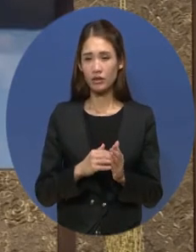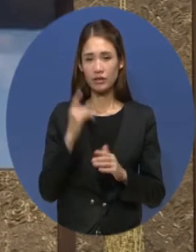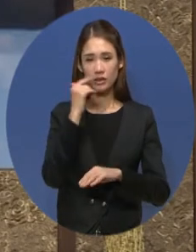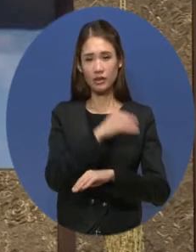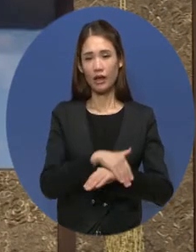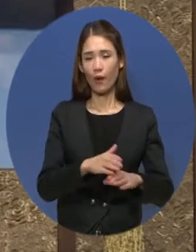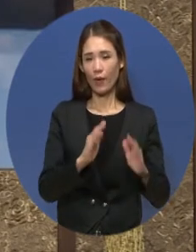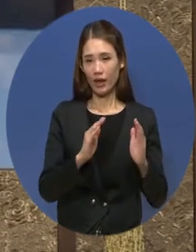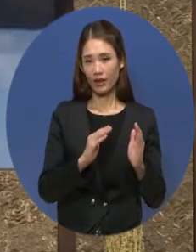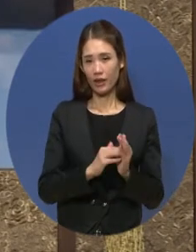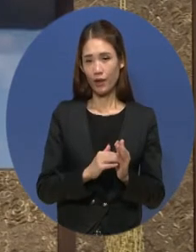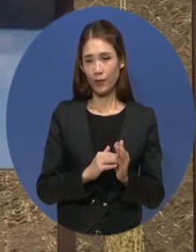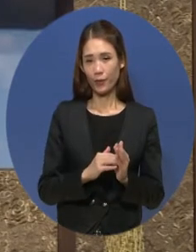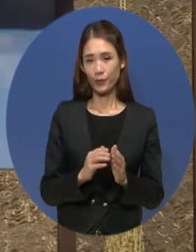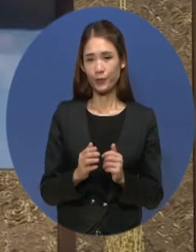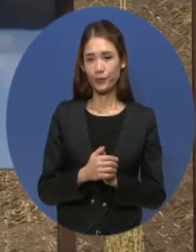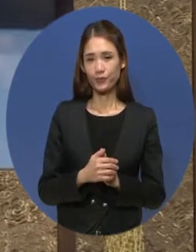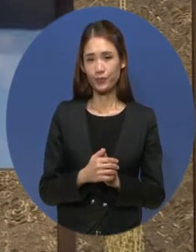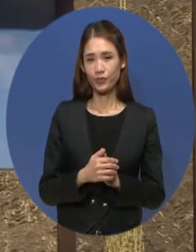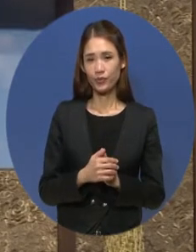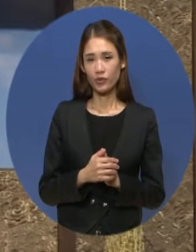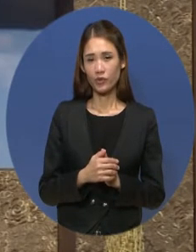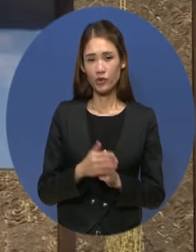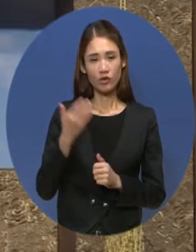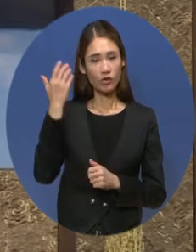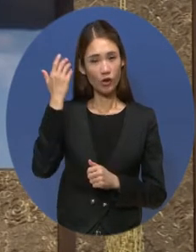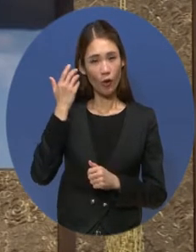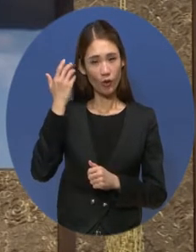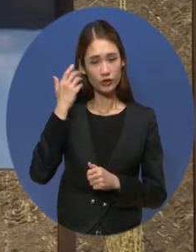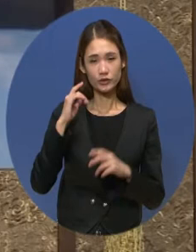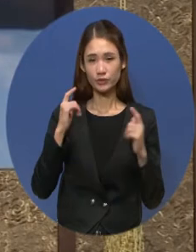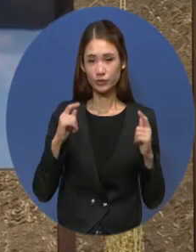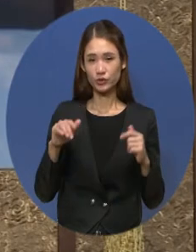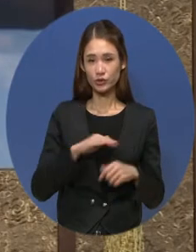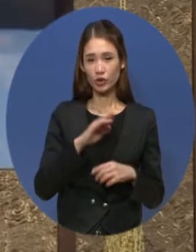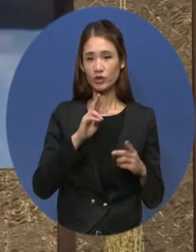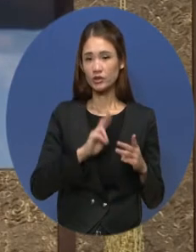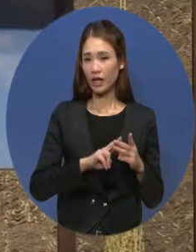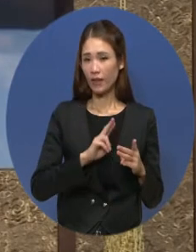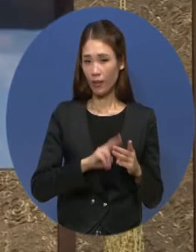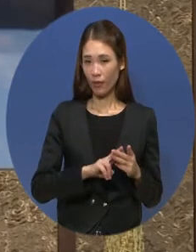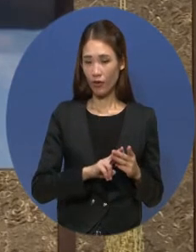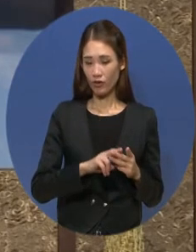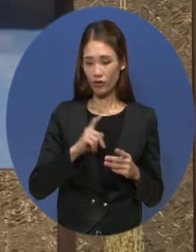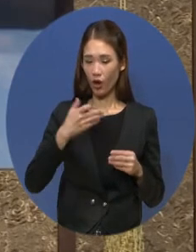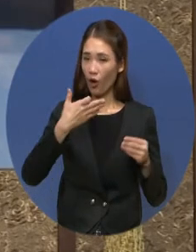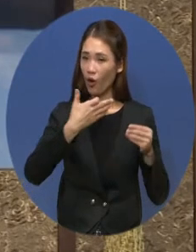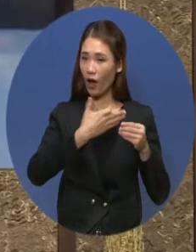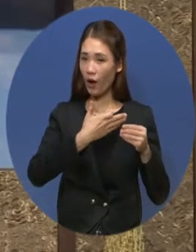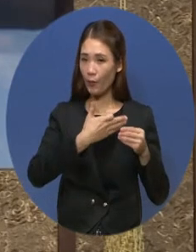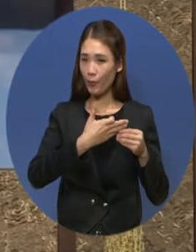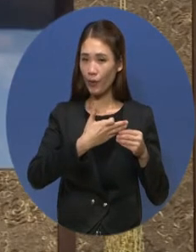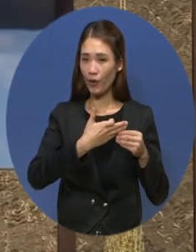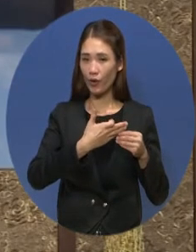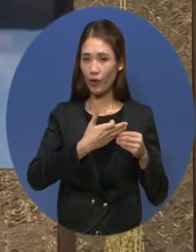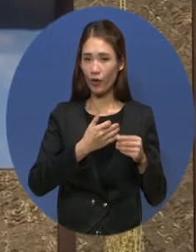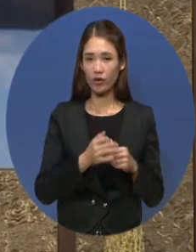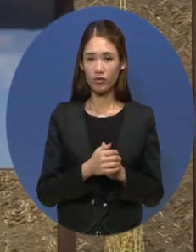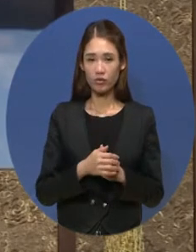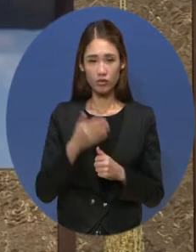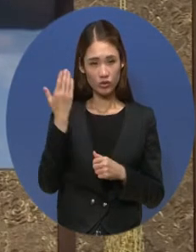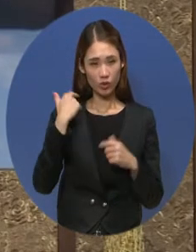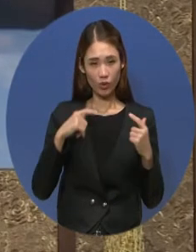잡게 됐고 으 어 그래서 이제 영등포 저희 센터 같은 경우에는 19번째 인데 4 어